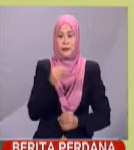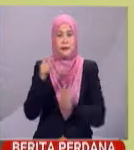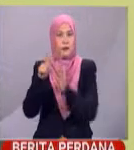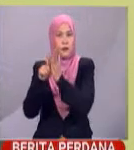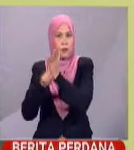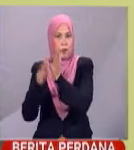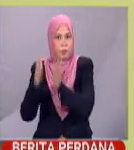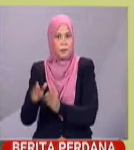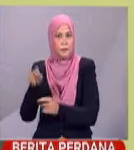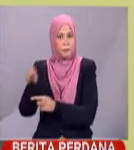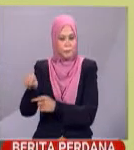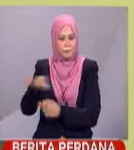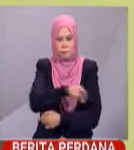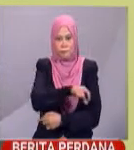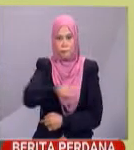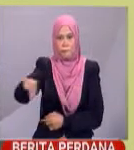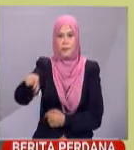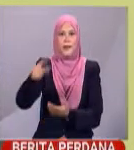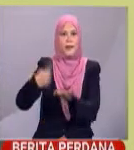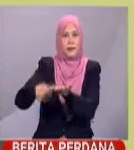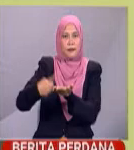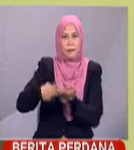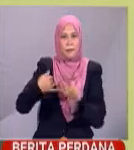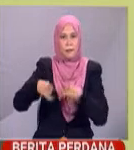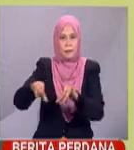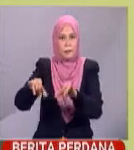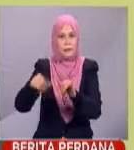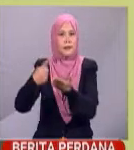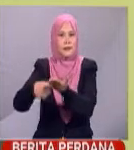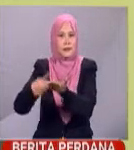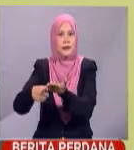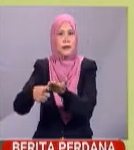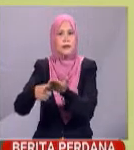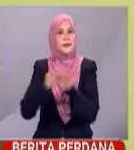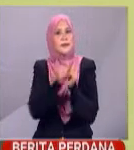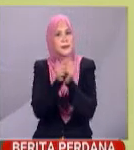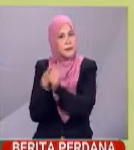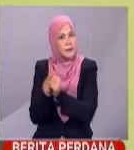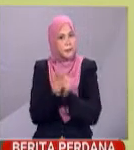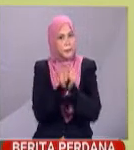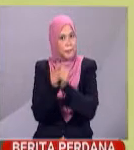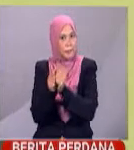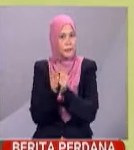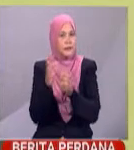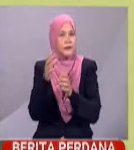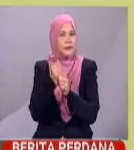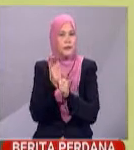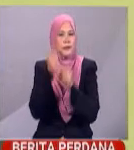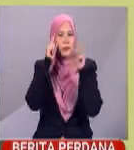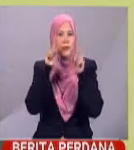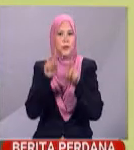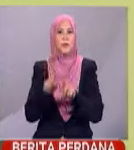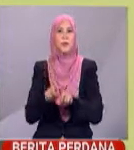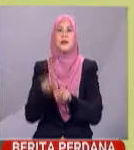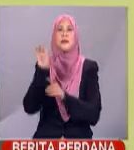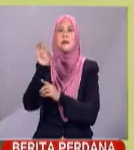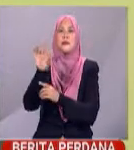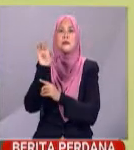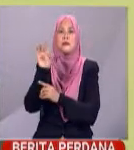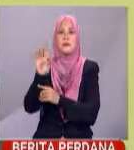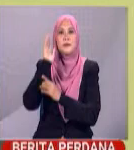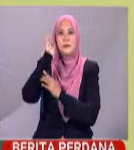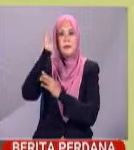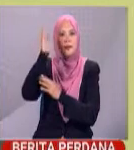dalam bahwa pruningan yang terakhir dan di ke-4 kamu mendapat persetujuan Insyaallah